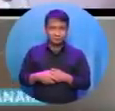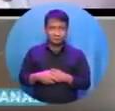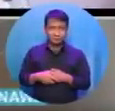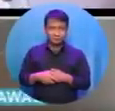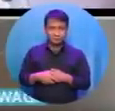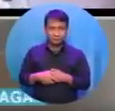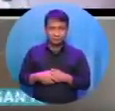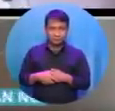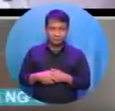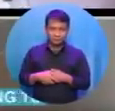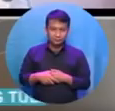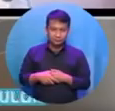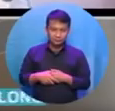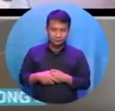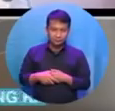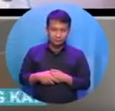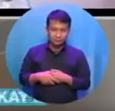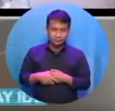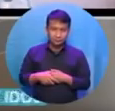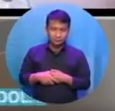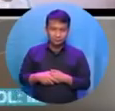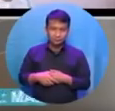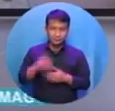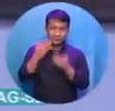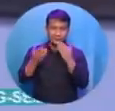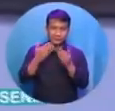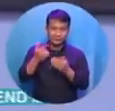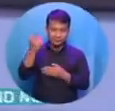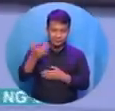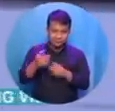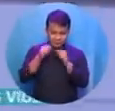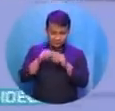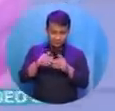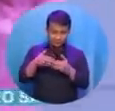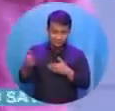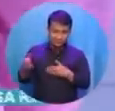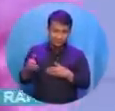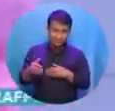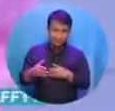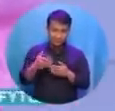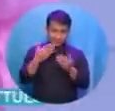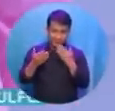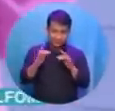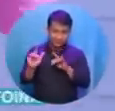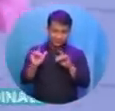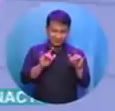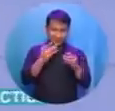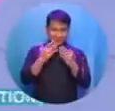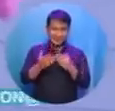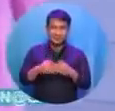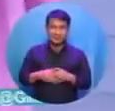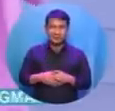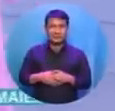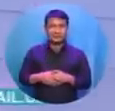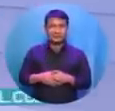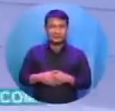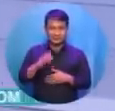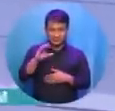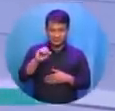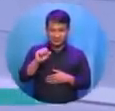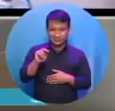Anong sasabihin niyo, Signal? Thank you po. Sabi mo, salamat, Signal. Signal the